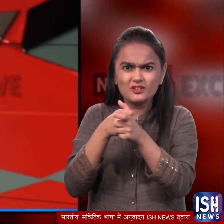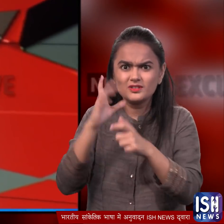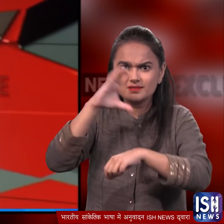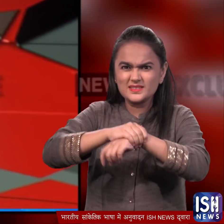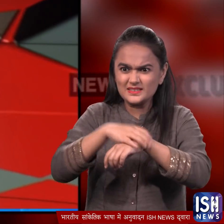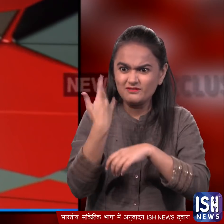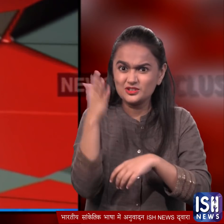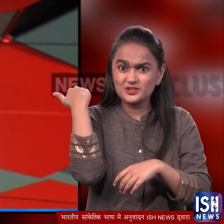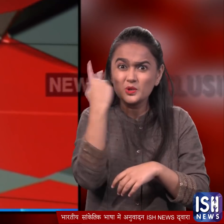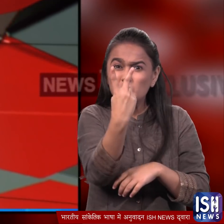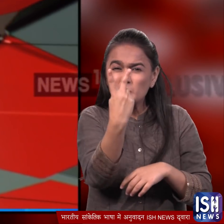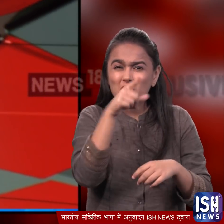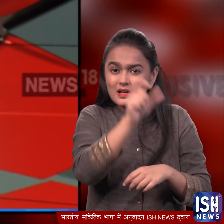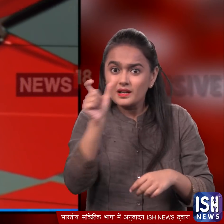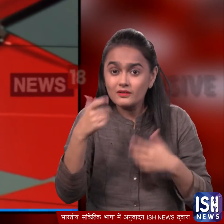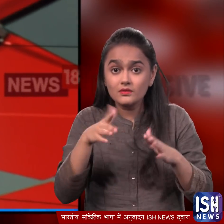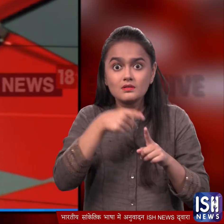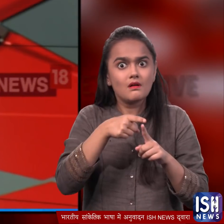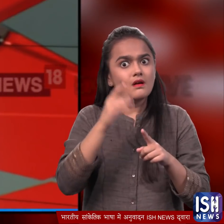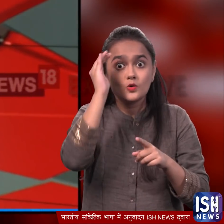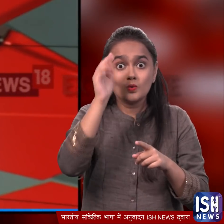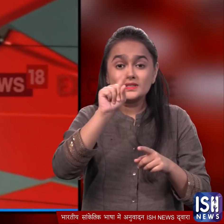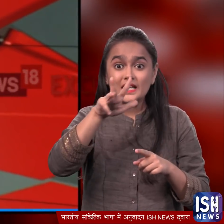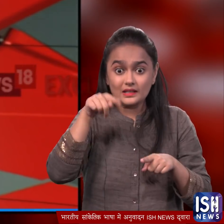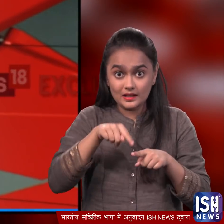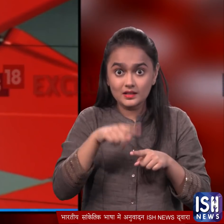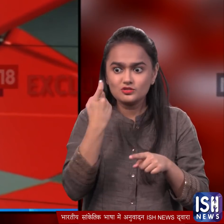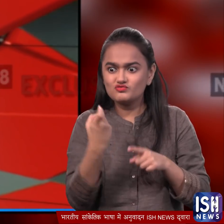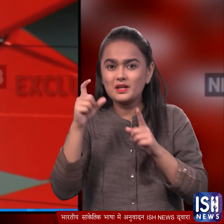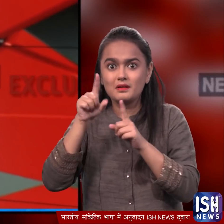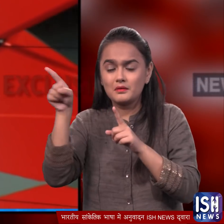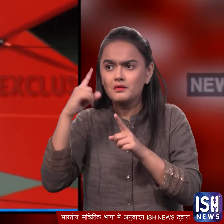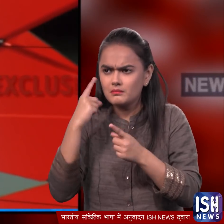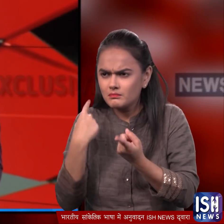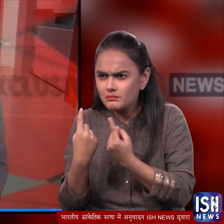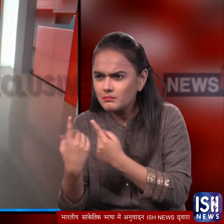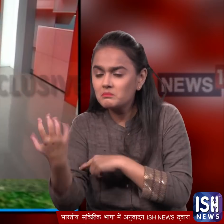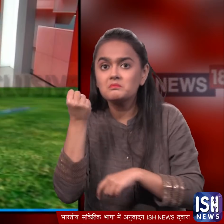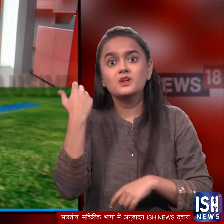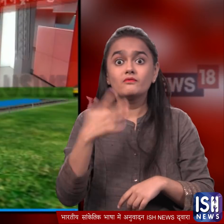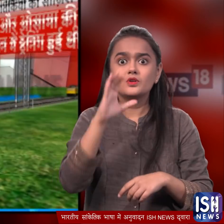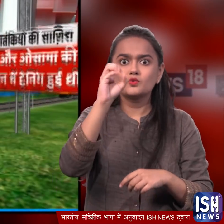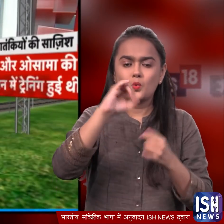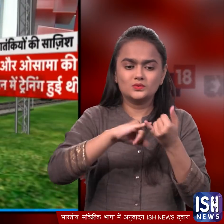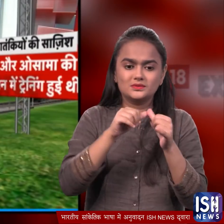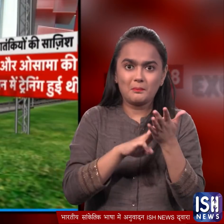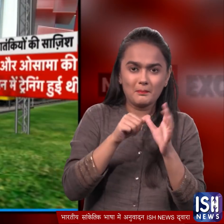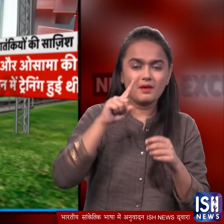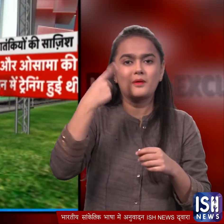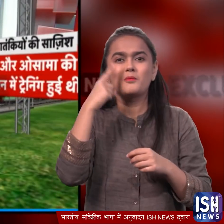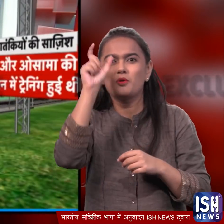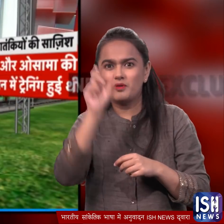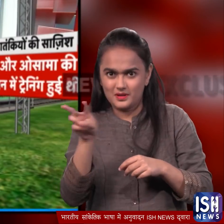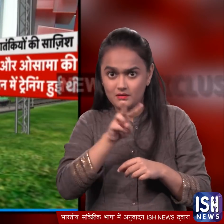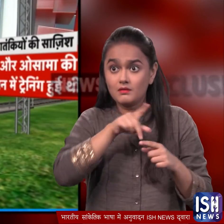पहले गिरफ्तार किया गया, वो बहुत बड़े हमलों की फिराक में थे। न्यूज़ 18 के आनंद तिवारी की रिपोर्ट है कि पकड़े गए जिशान और उसामा